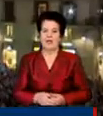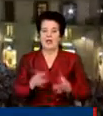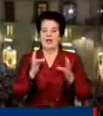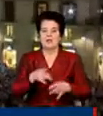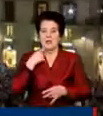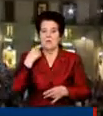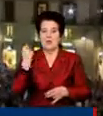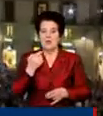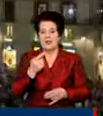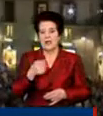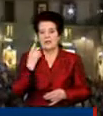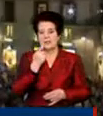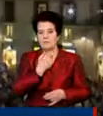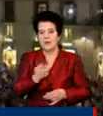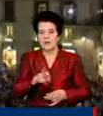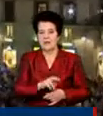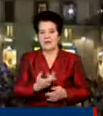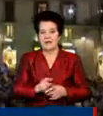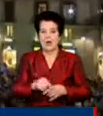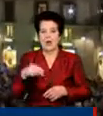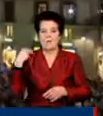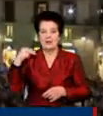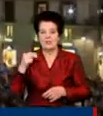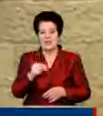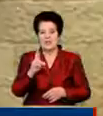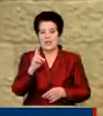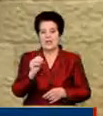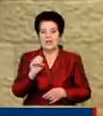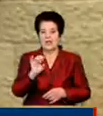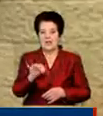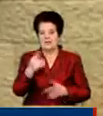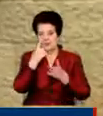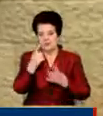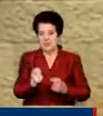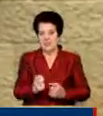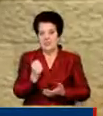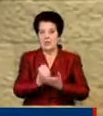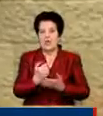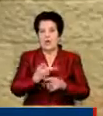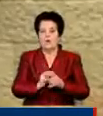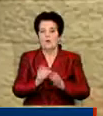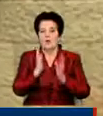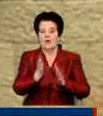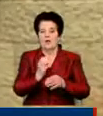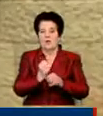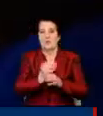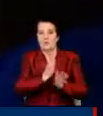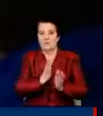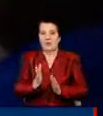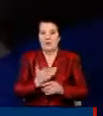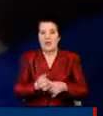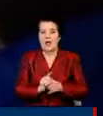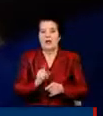Criza politică din Spania este departe de a fi încheiată. Președintele catalan a denunțat în termen dur planul Madridului de a impune un control direct asupra regiunii